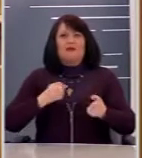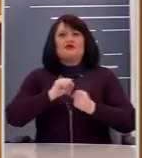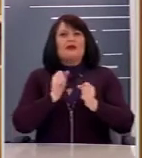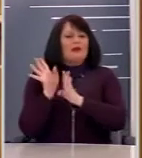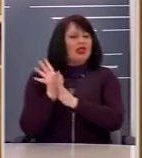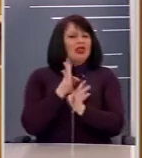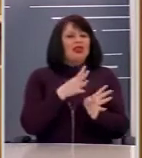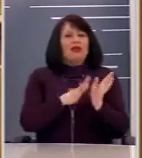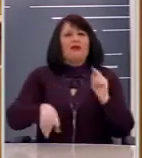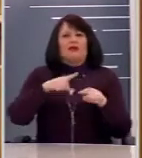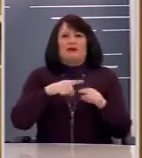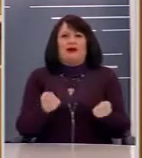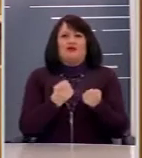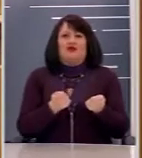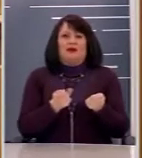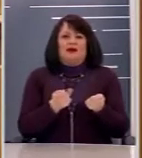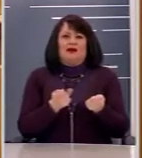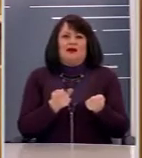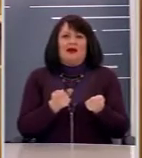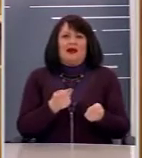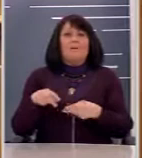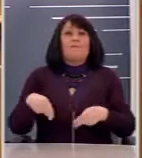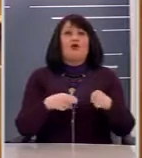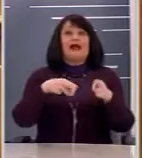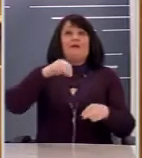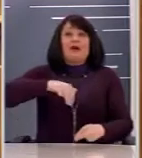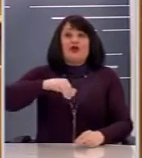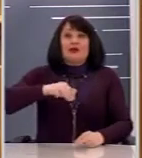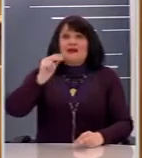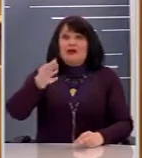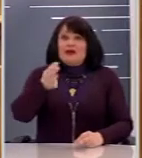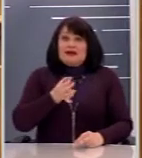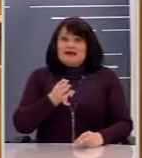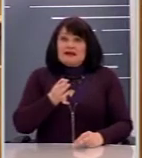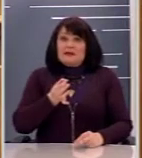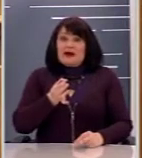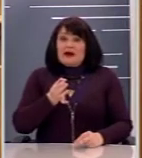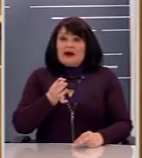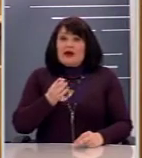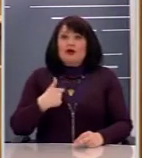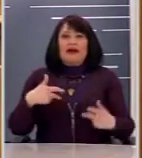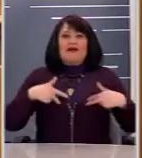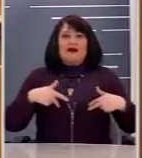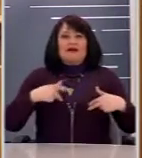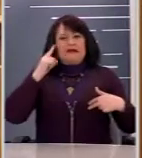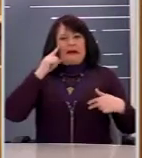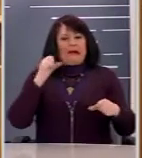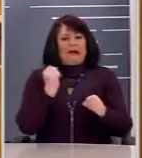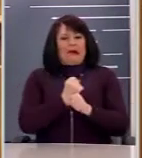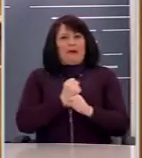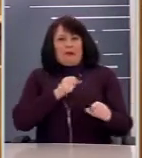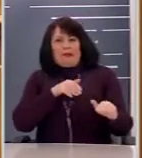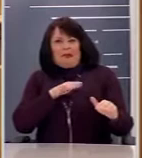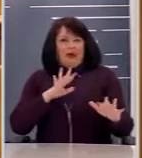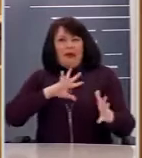κοινή γνώμη και των εργαζομένων. Κύριο Μαυροτάς από το ποτάμι, και λυπάμαι αυτό το πω. Αντιπερισφρασμό κάνει, λέει, η κυβέρνηση επίσης για